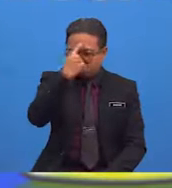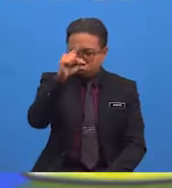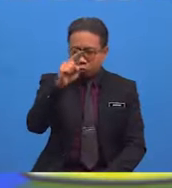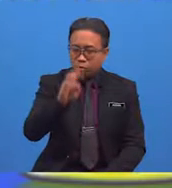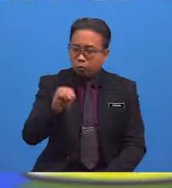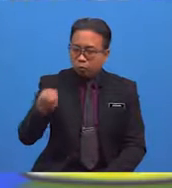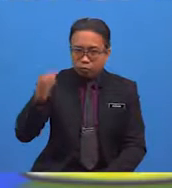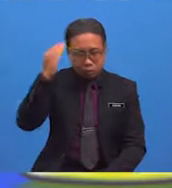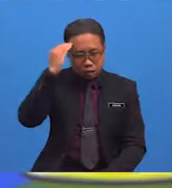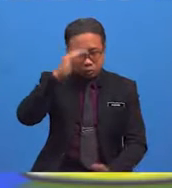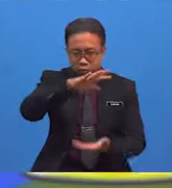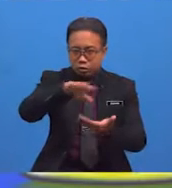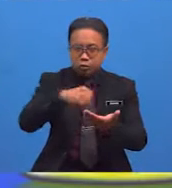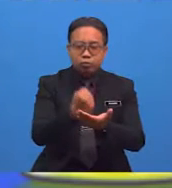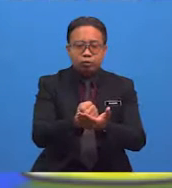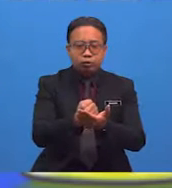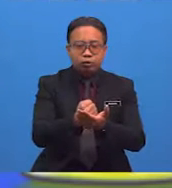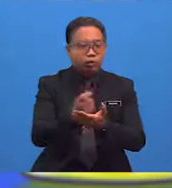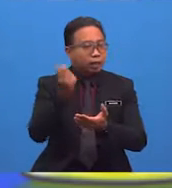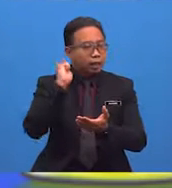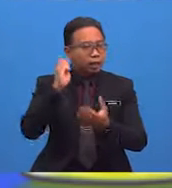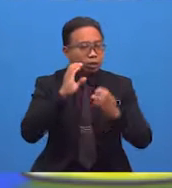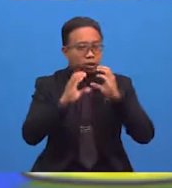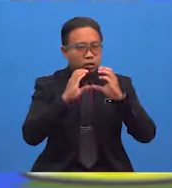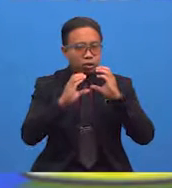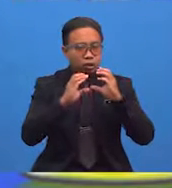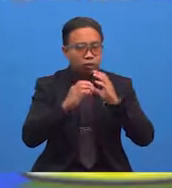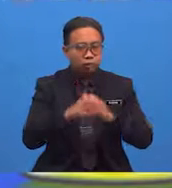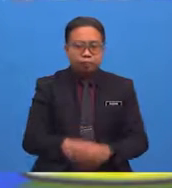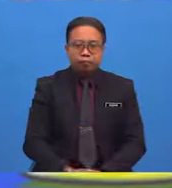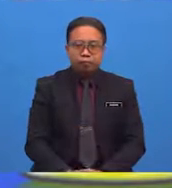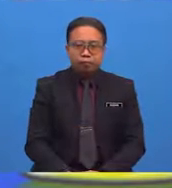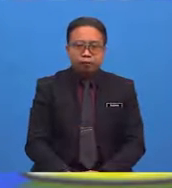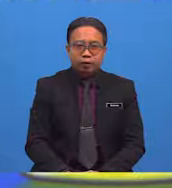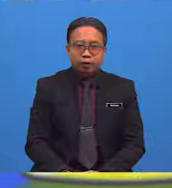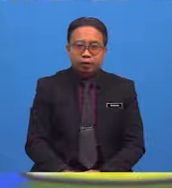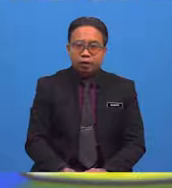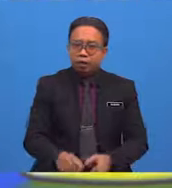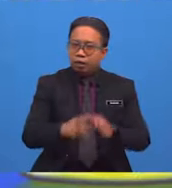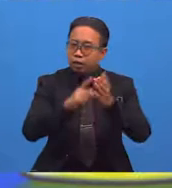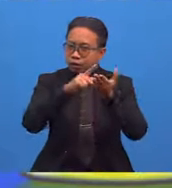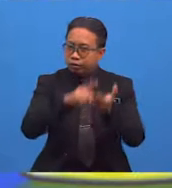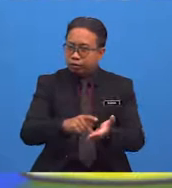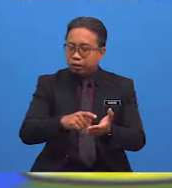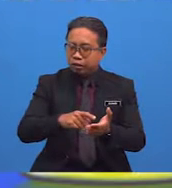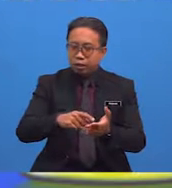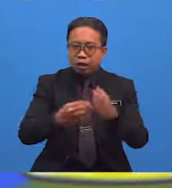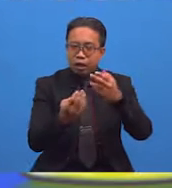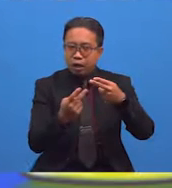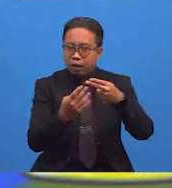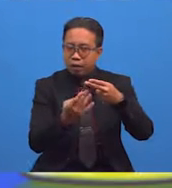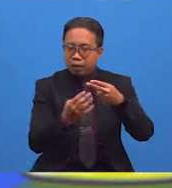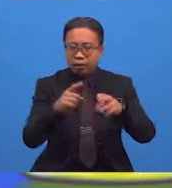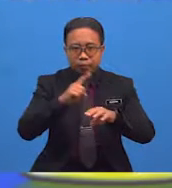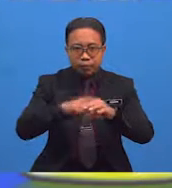murid-murid, kesemua situasi yang cikgu sebut tadi melibatkan kesan haba terhadap jirim